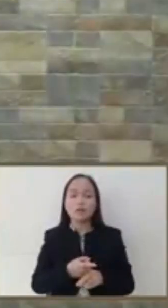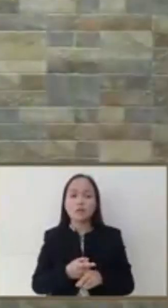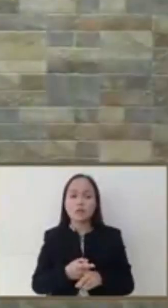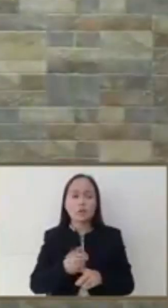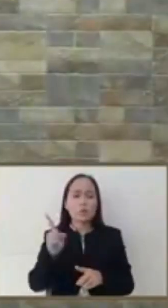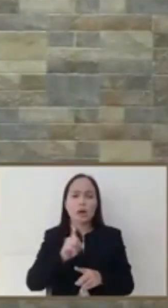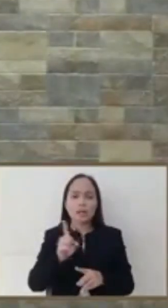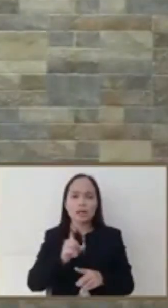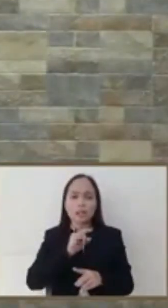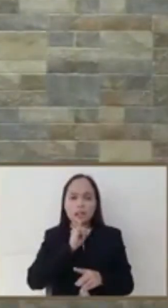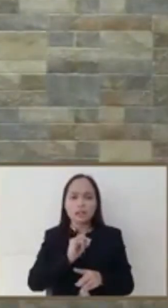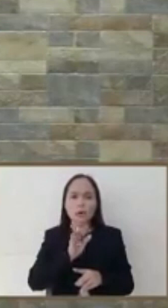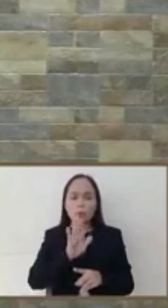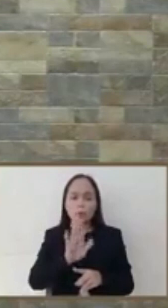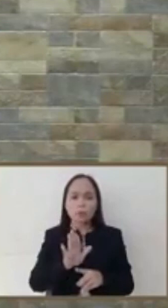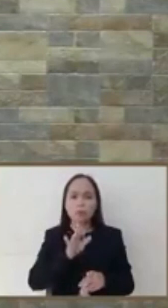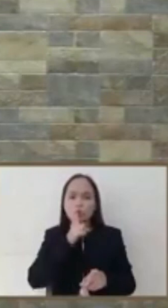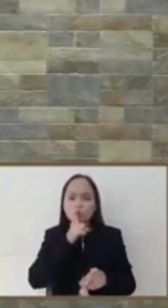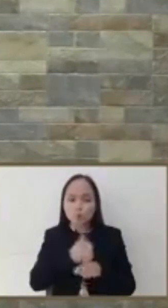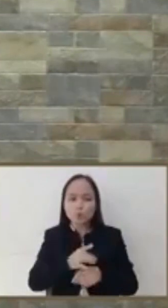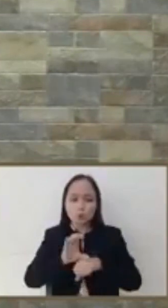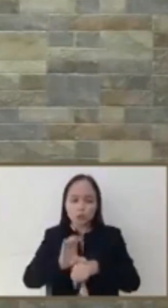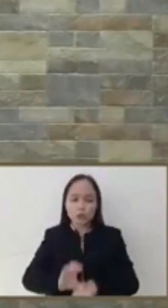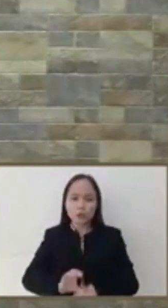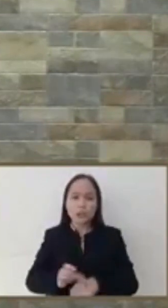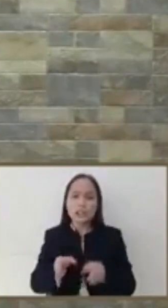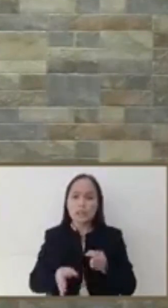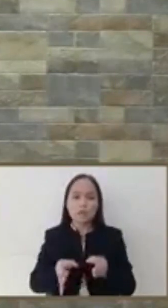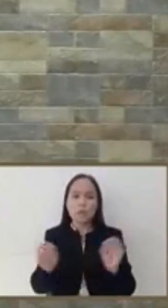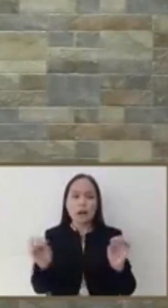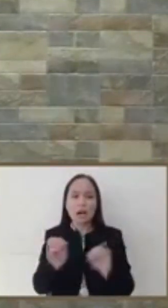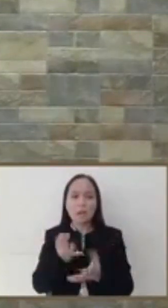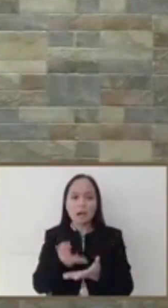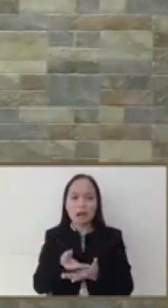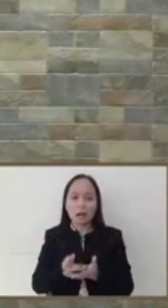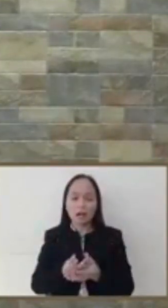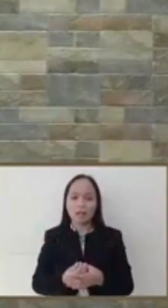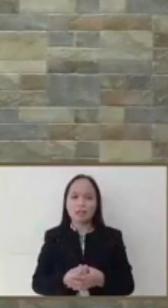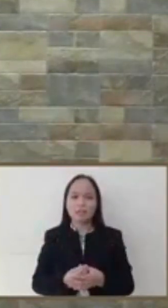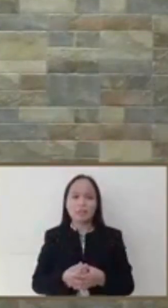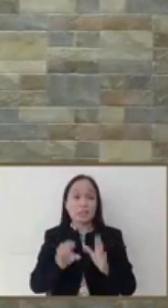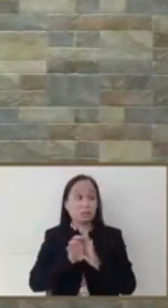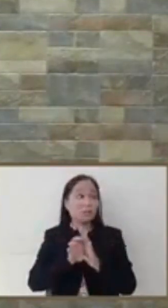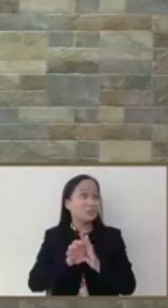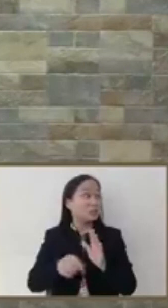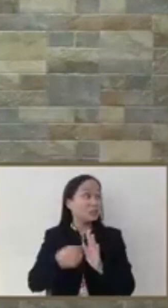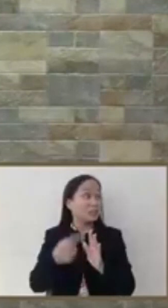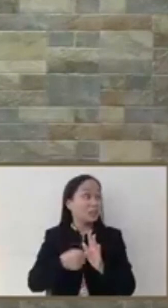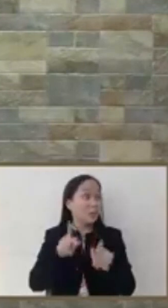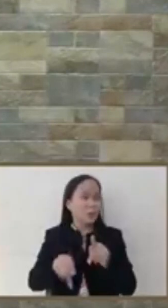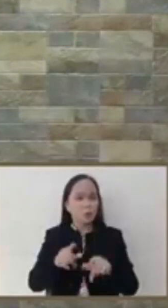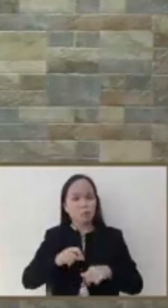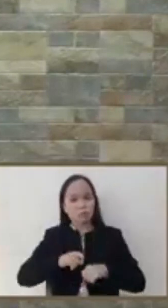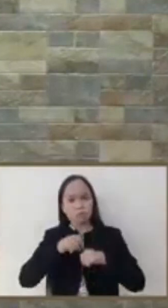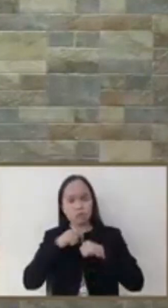totoong kalagayan natin pagka nawalan po tayo ng pera? Minsan sapagkat, you know, pinagmamalaki ng tao yung pera, pinagmamalaki